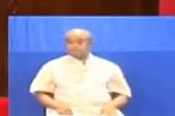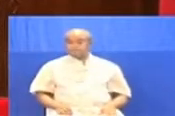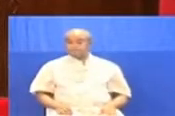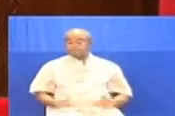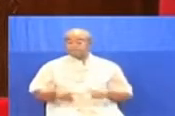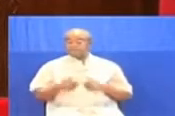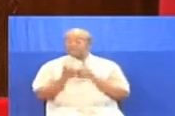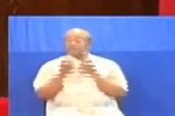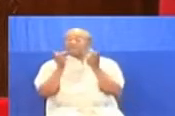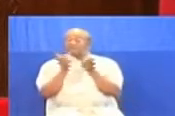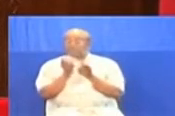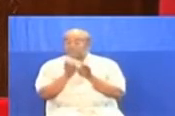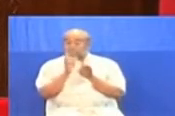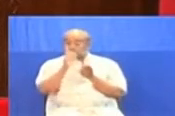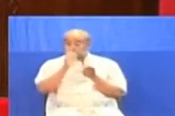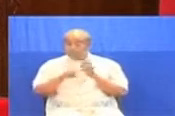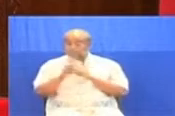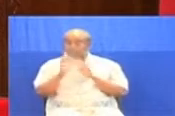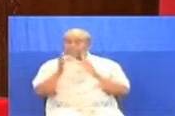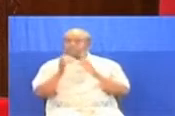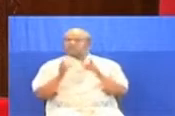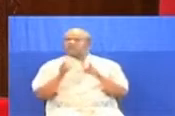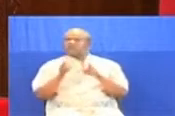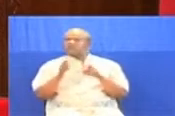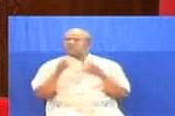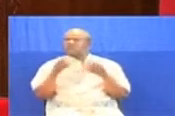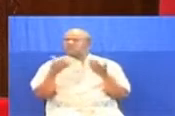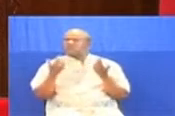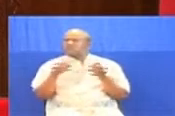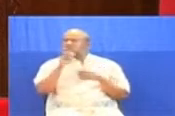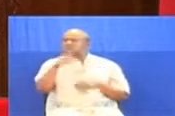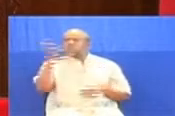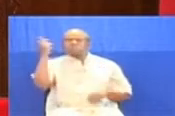Lakini pia barua pepe, kuna mtu hajapata hizo simu vizuri?